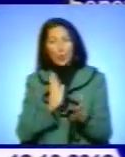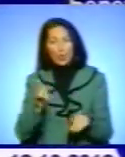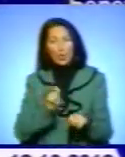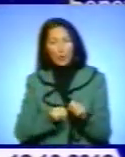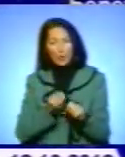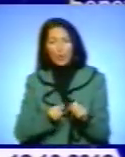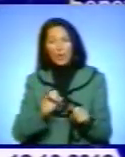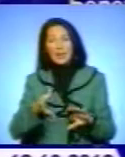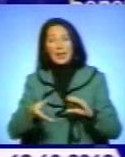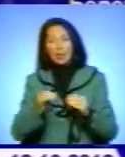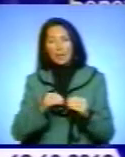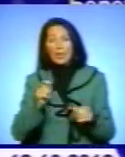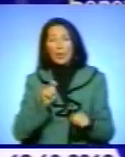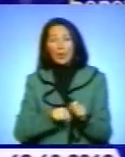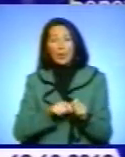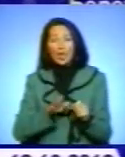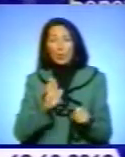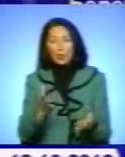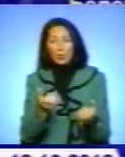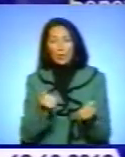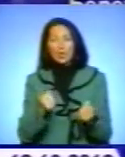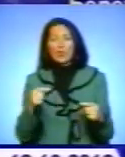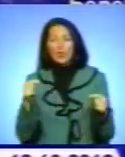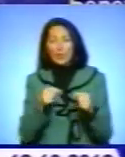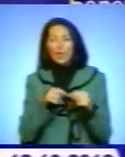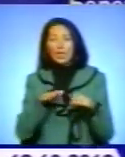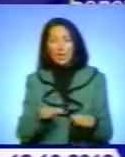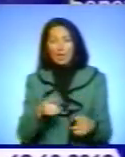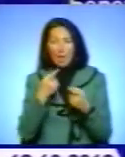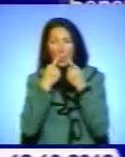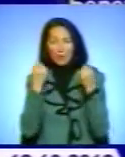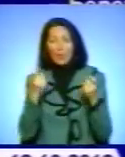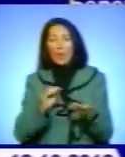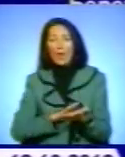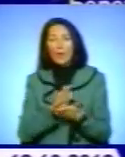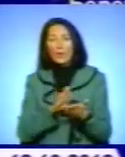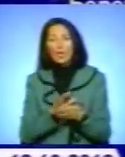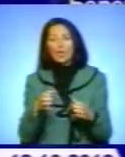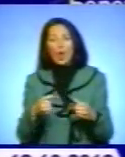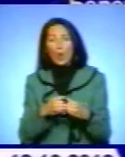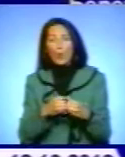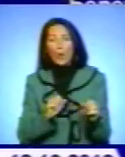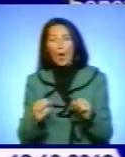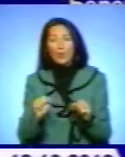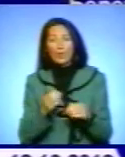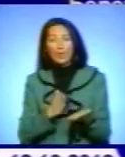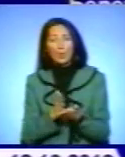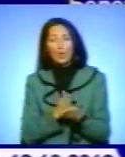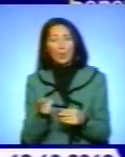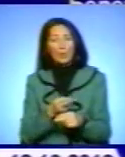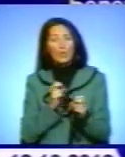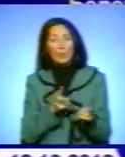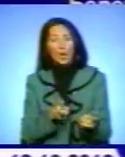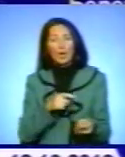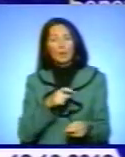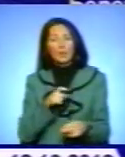і за результатами перевірки будуть прийняті відповідні рішення, повідомляє прес-група Управління Служби безпеки України в Тернопільській